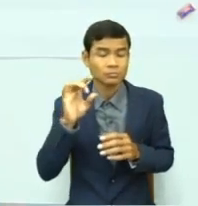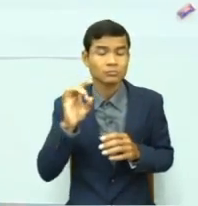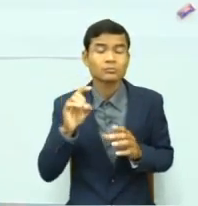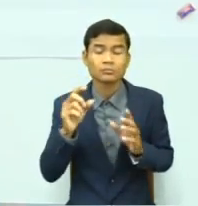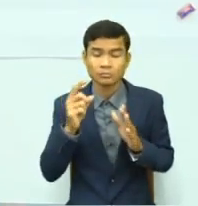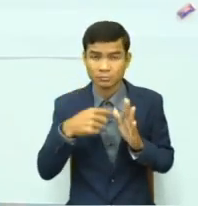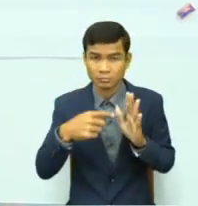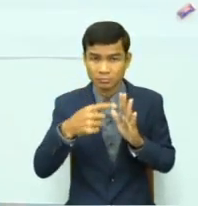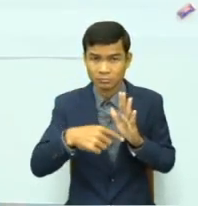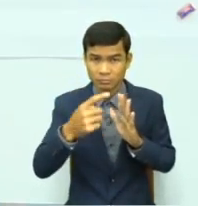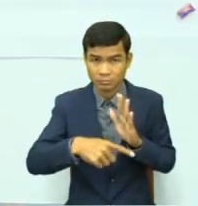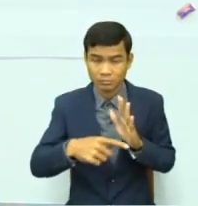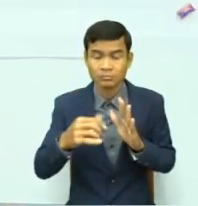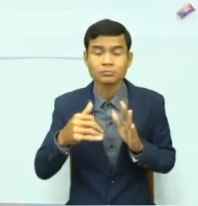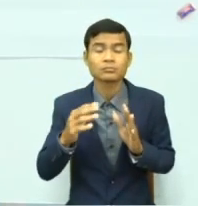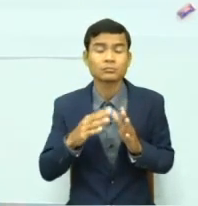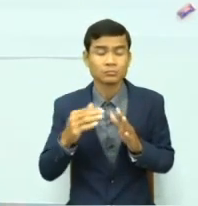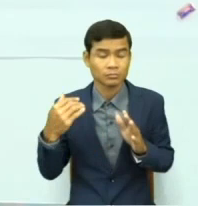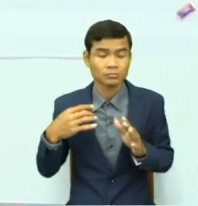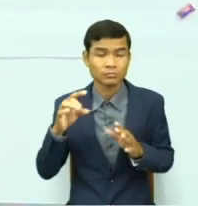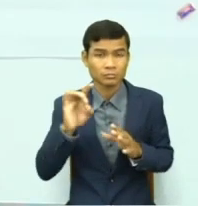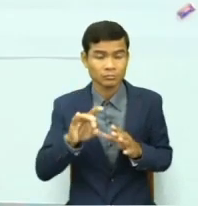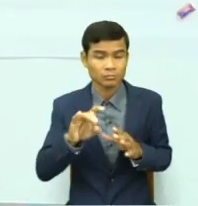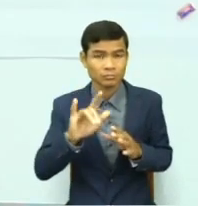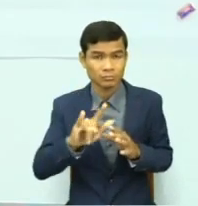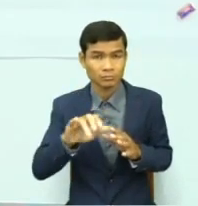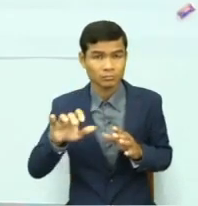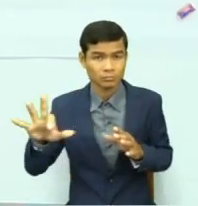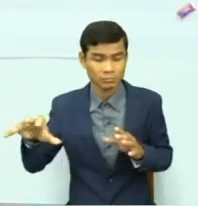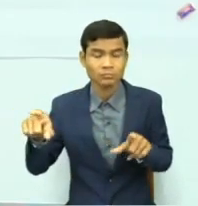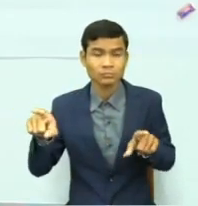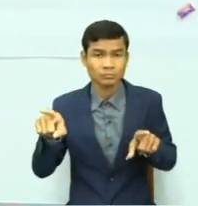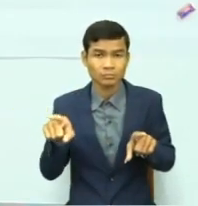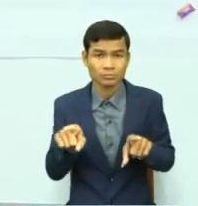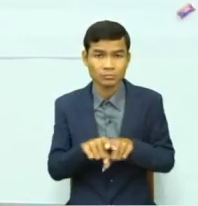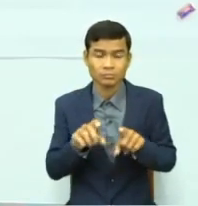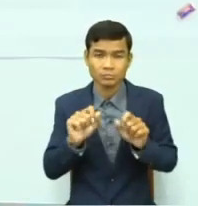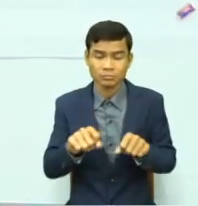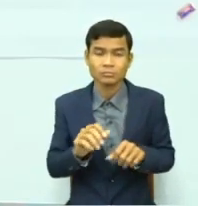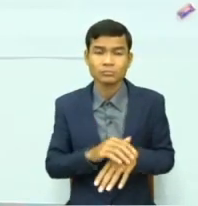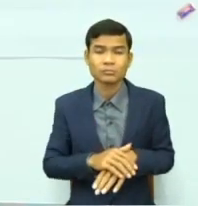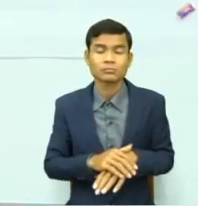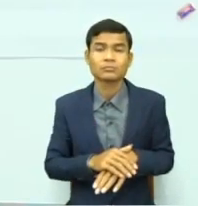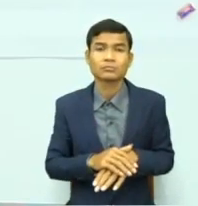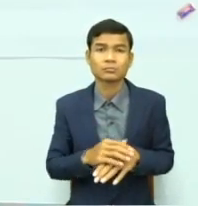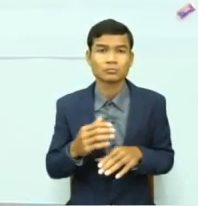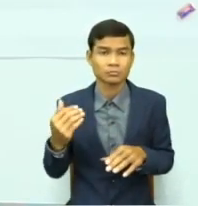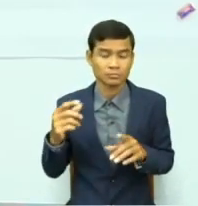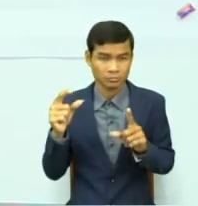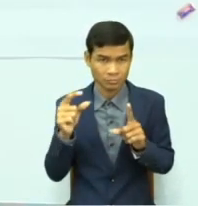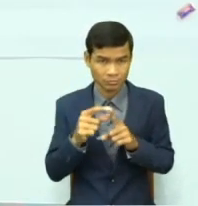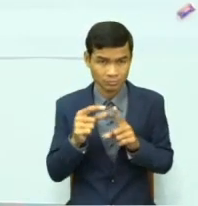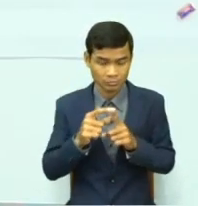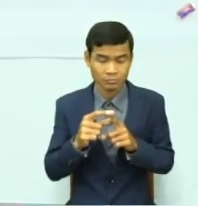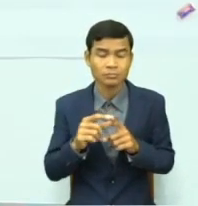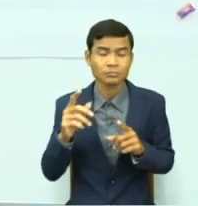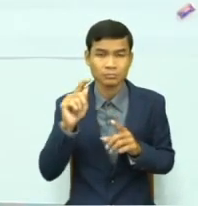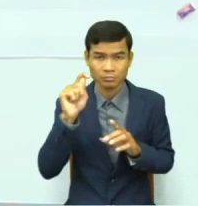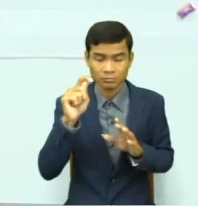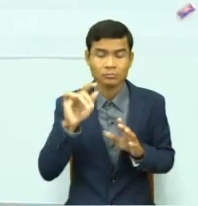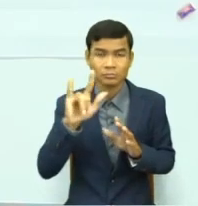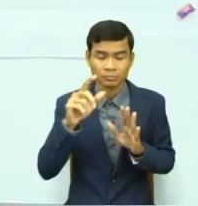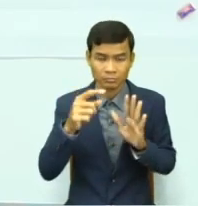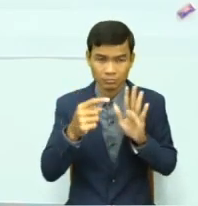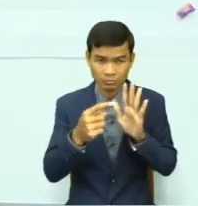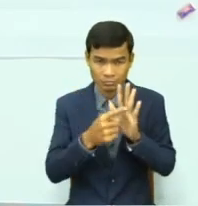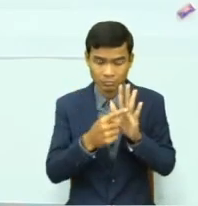có cha sâu sạ prokop năng chuyên chuyện nè đôi khné cha lấy con mơ mơ bị bộ rấy chẳng rấy ní sâu rấy cha